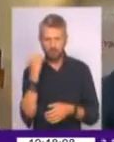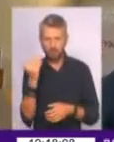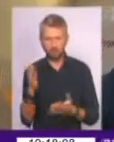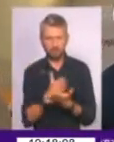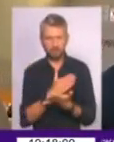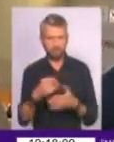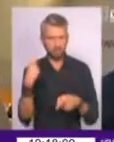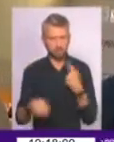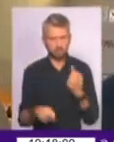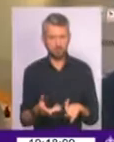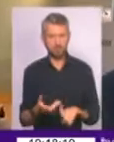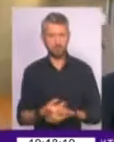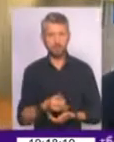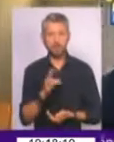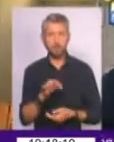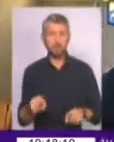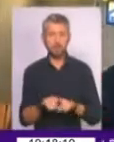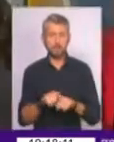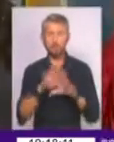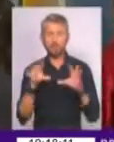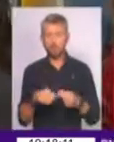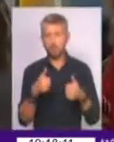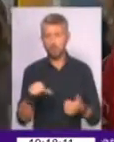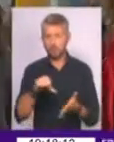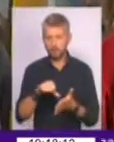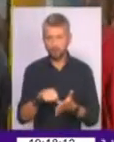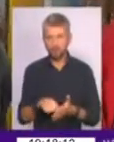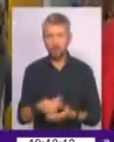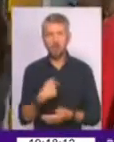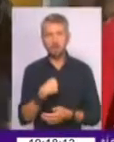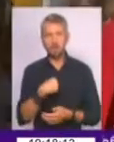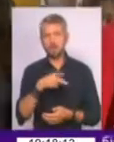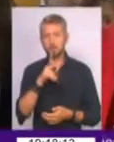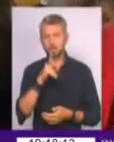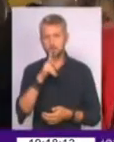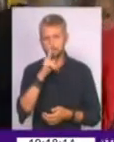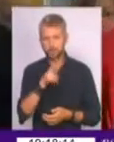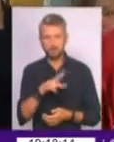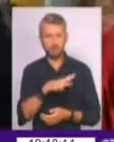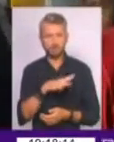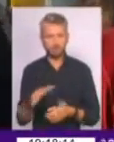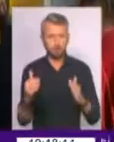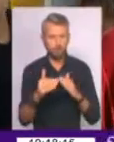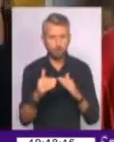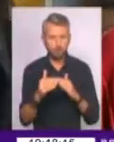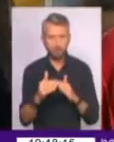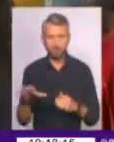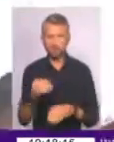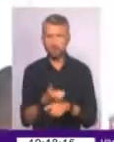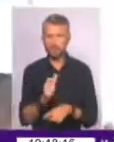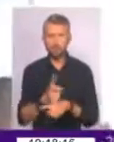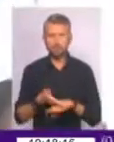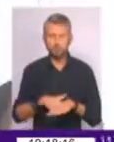были. Но все равно в целом хорошее выступление. Я 2 месяца не был дома, и оно все надзвичайно тяжко